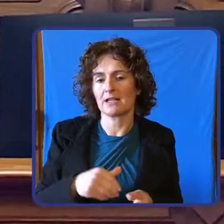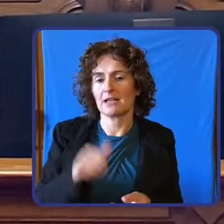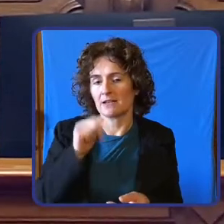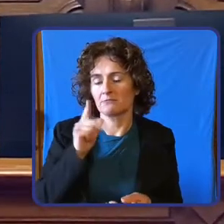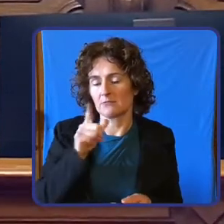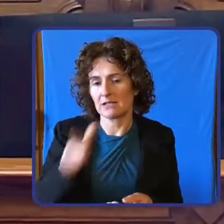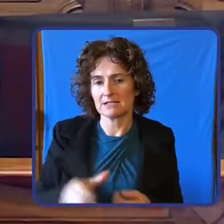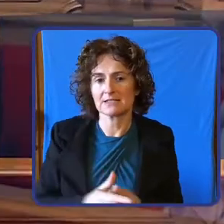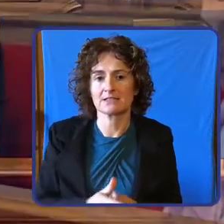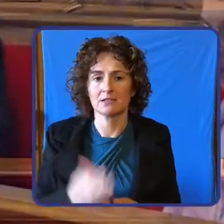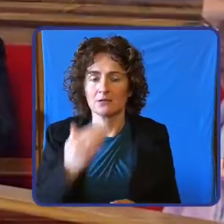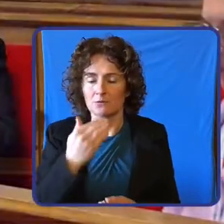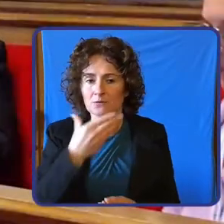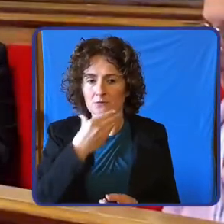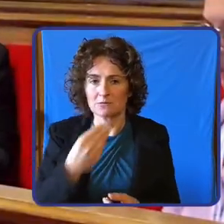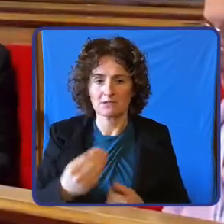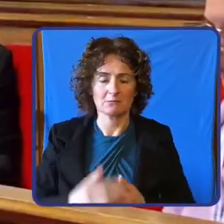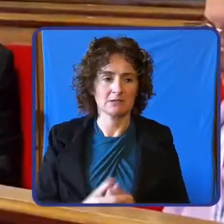képviselő.